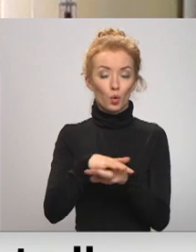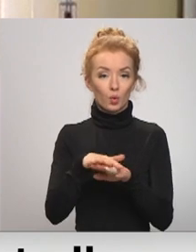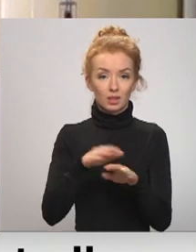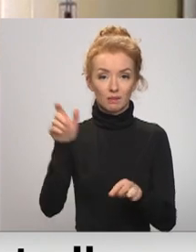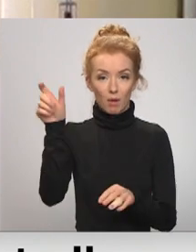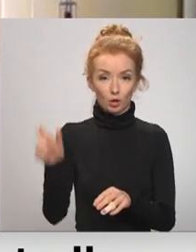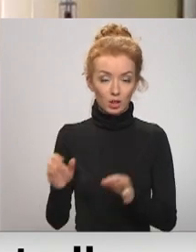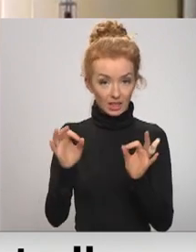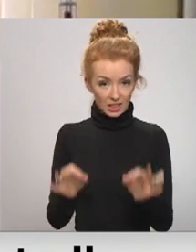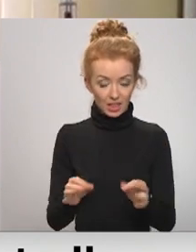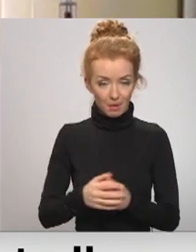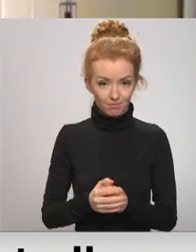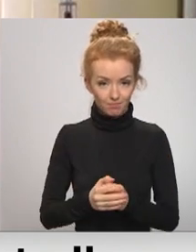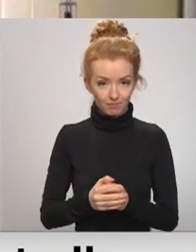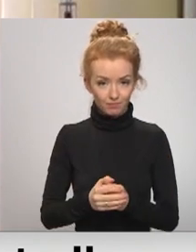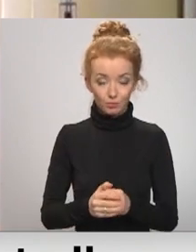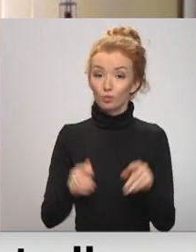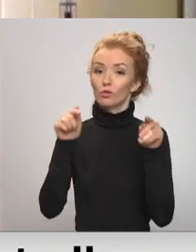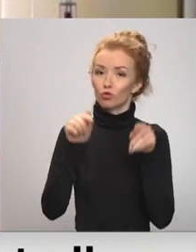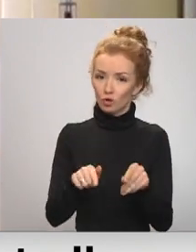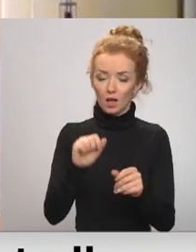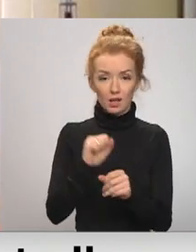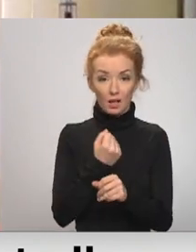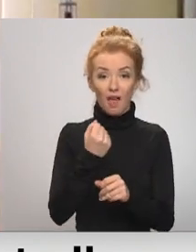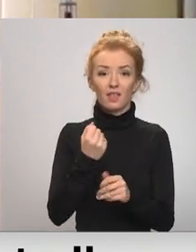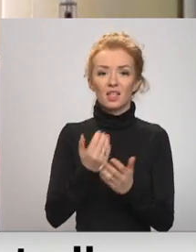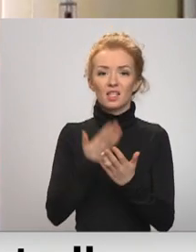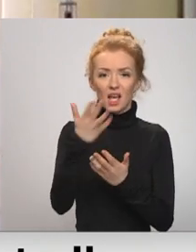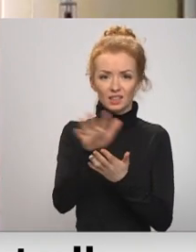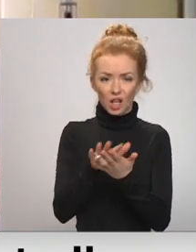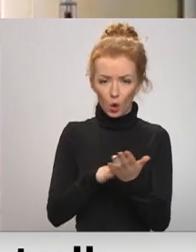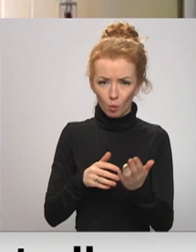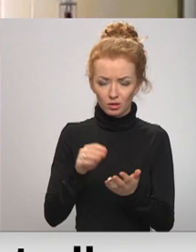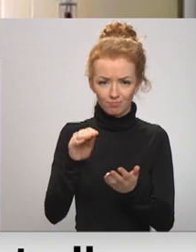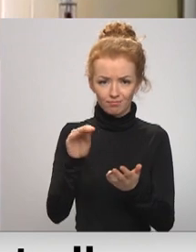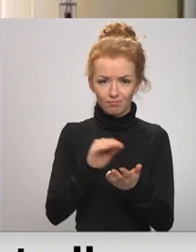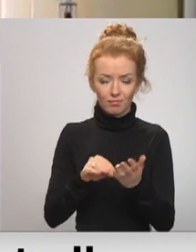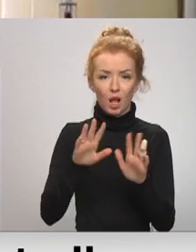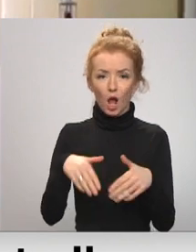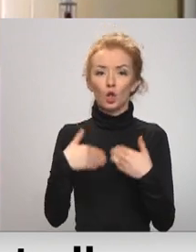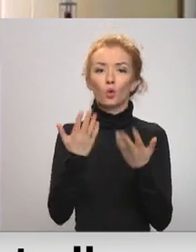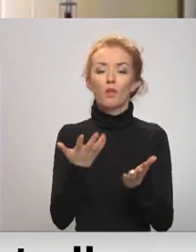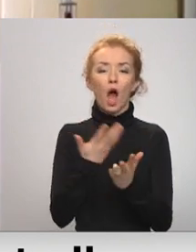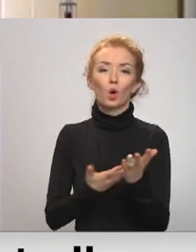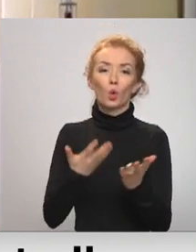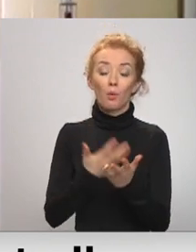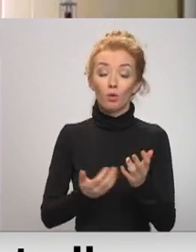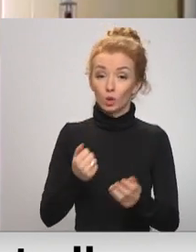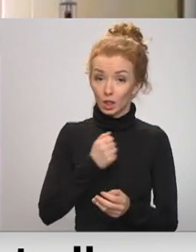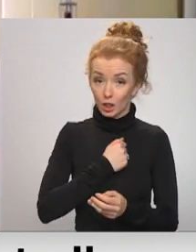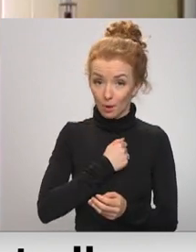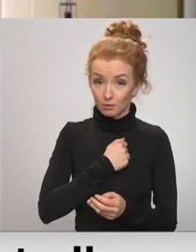personas tiesībām. Un šeit gan viņu iesniegumos, gan tika uzrakstīts, lai dod argumentus, nu,